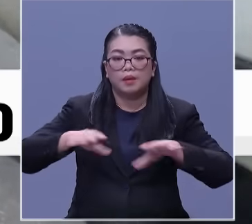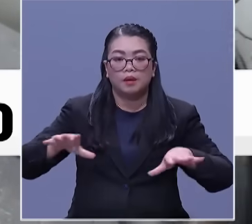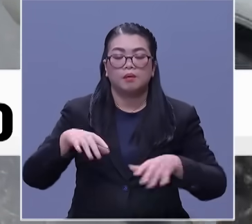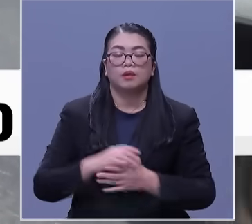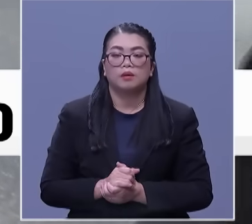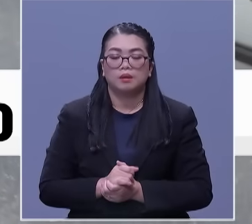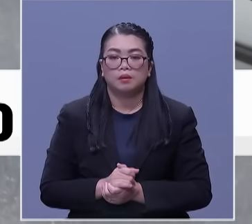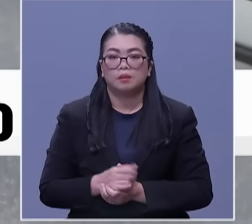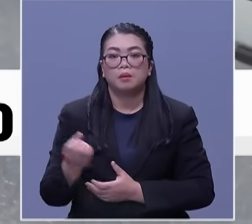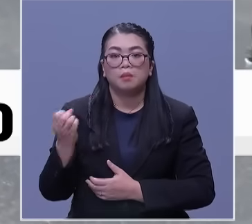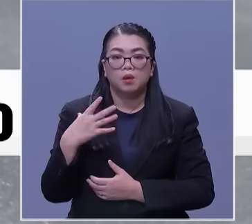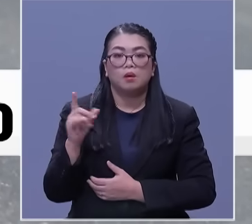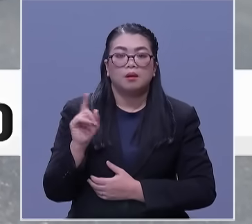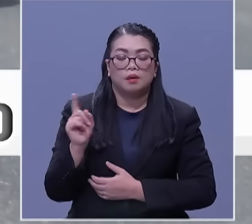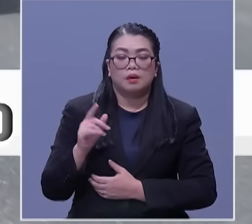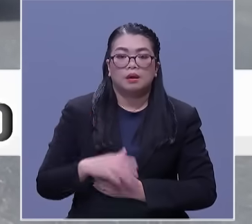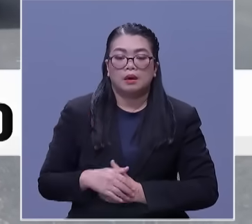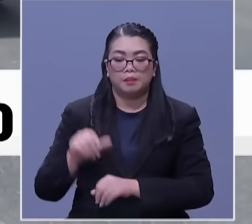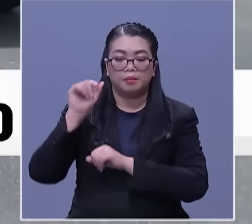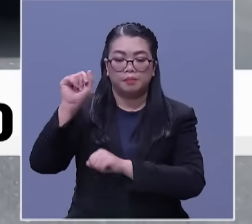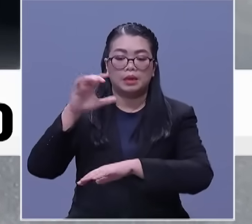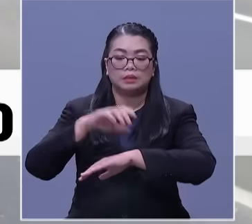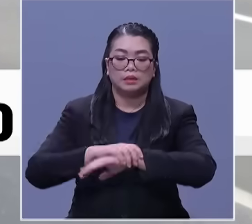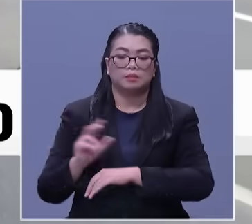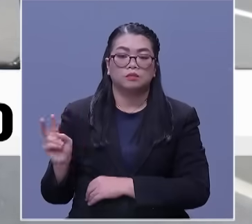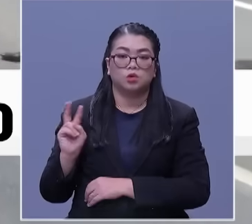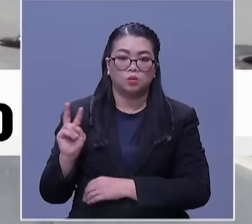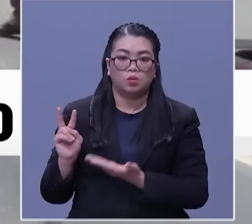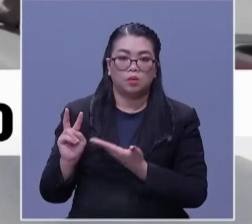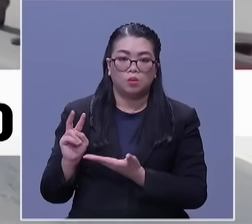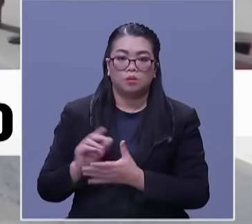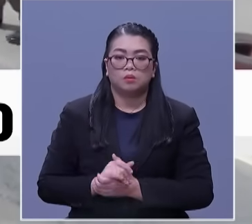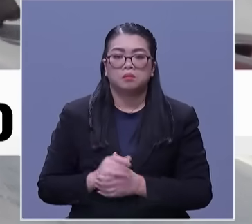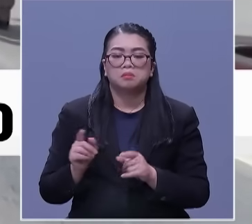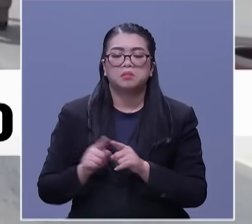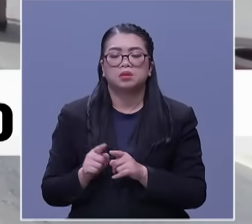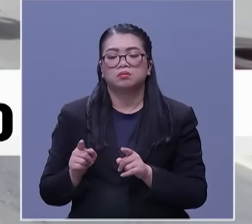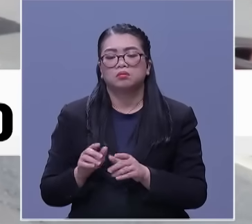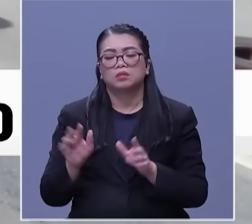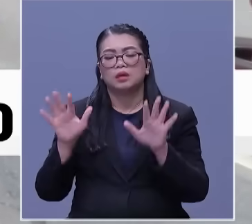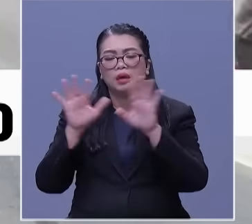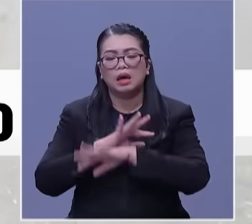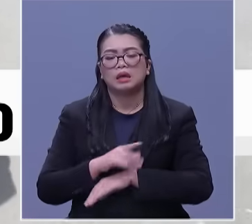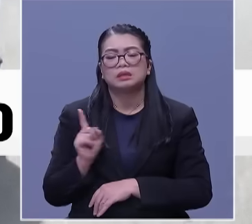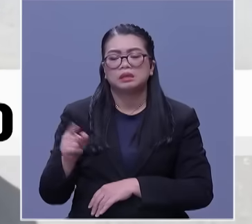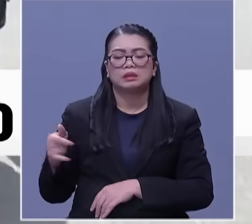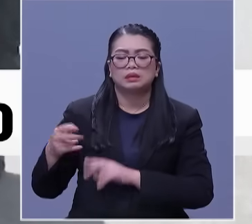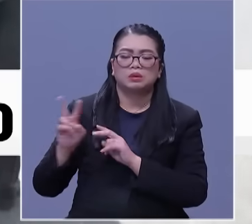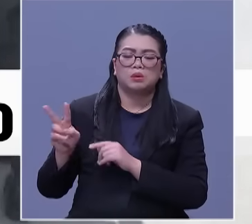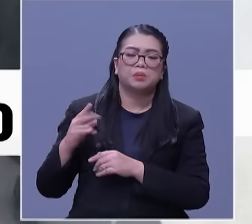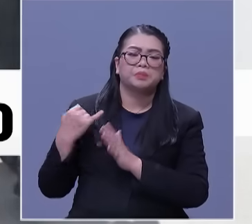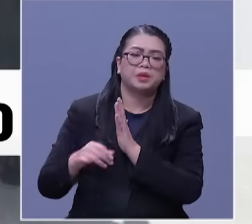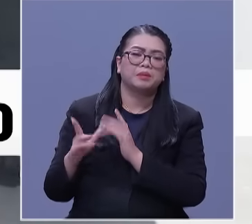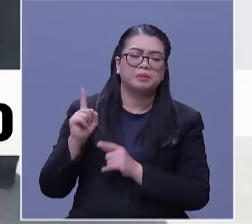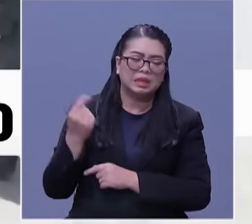ราชทานรายนึงนะคะบอกว่าการออกหมายจับทั้ง 2รายเหมือนกับเป็นแพะรับบาปคือมองอย่างงี้ว่าจริงๆมีไอ้